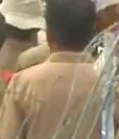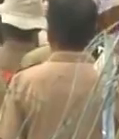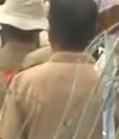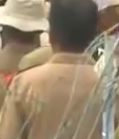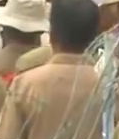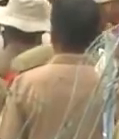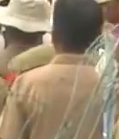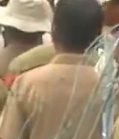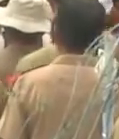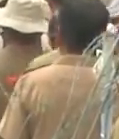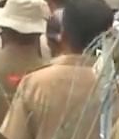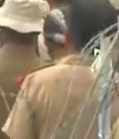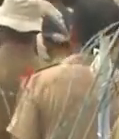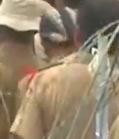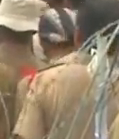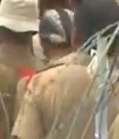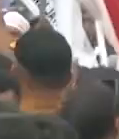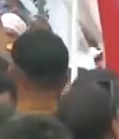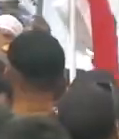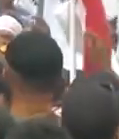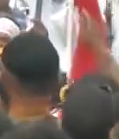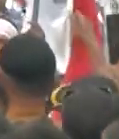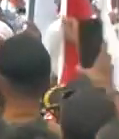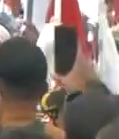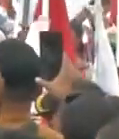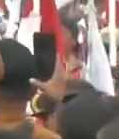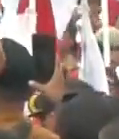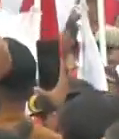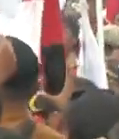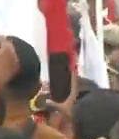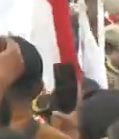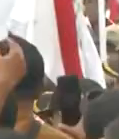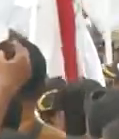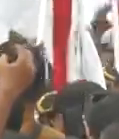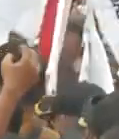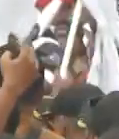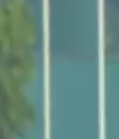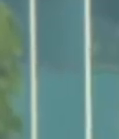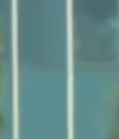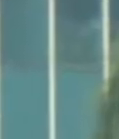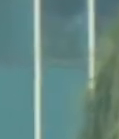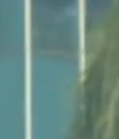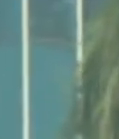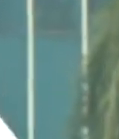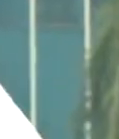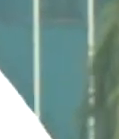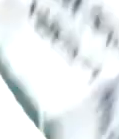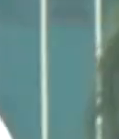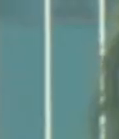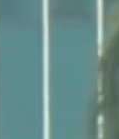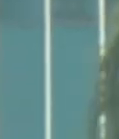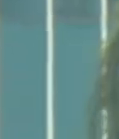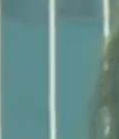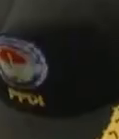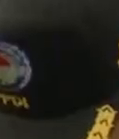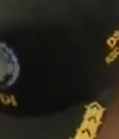Hasil kajian dari Kemendagri nantinya akan disampaikan kepada DPR jika ada pembahasan masa jabatan kepala desa. Menurut Mendagri, masa